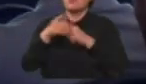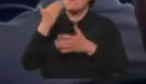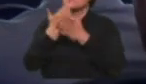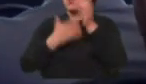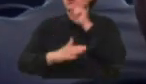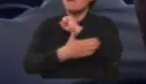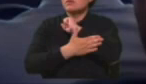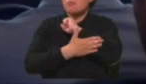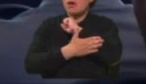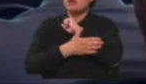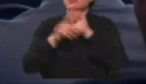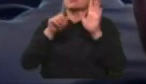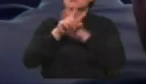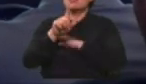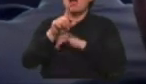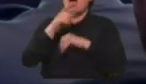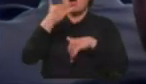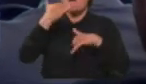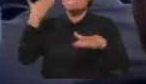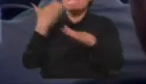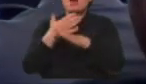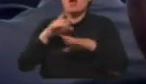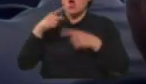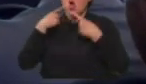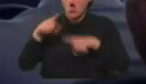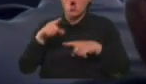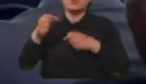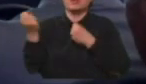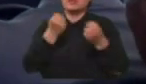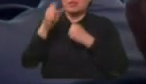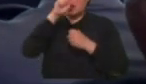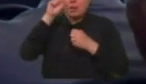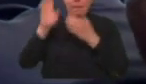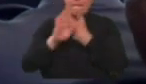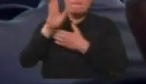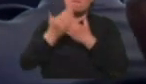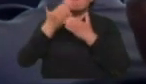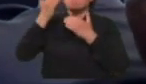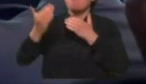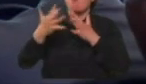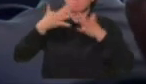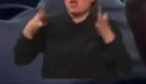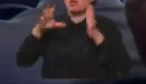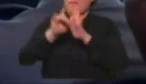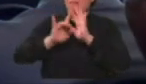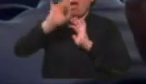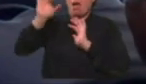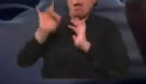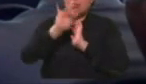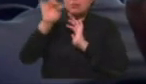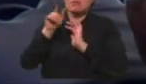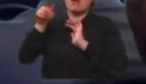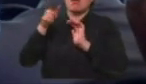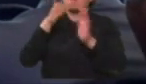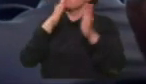program wsparcia dla przedsiębiorstw zajmujących się transportem publicznym poza obszarami aglomeracyjnymi. Tak? No to jest